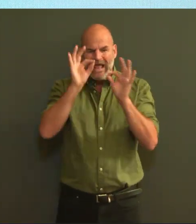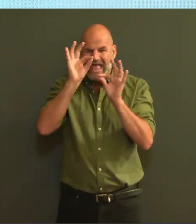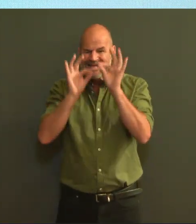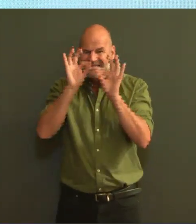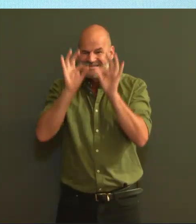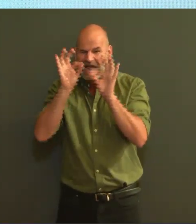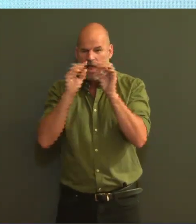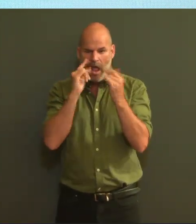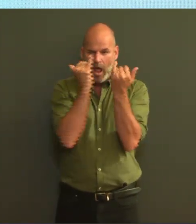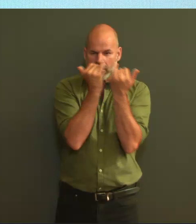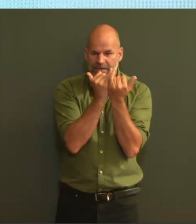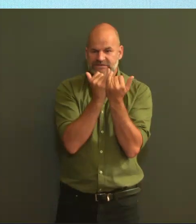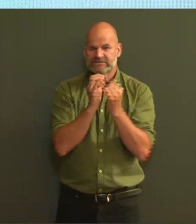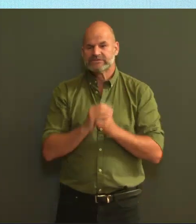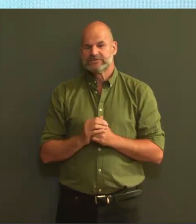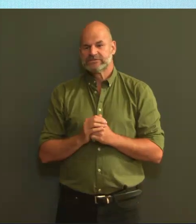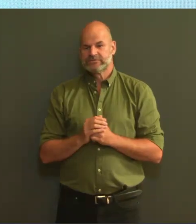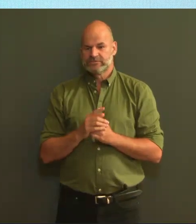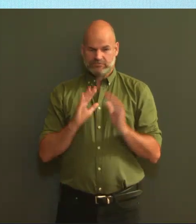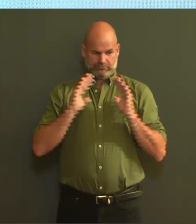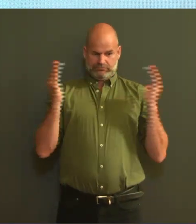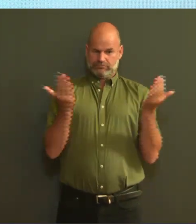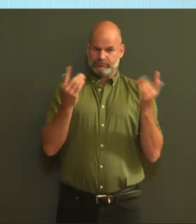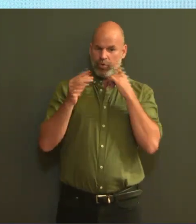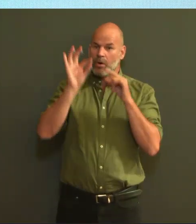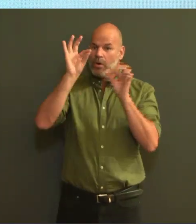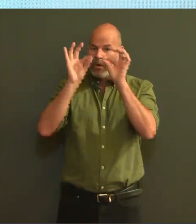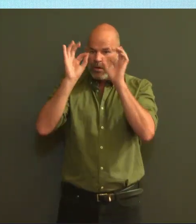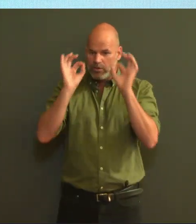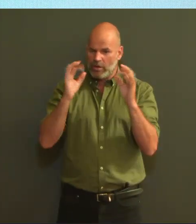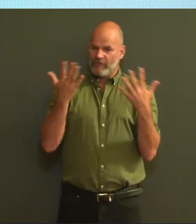Er is dan weinig bijkomend risico op de verspreiding van COVID.